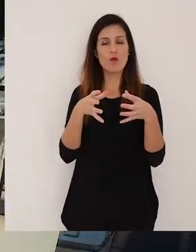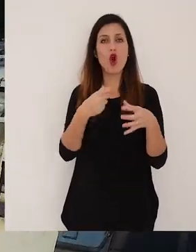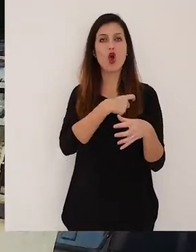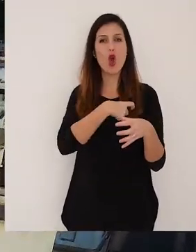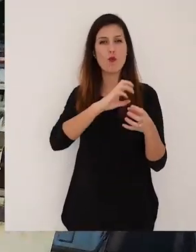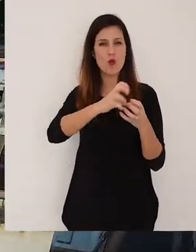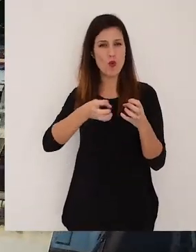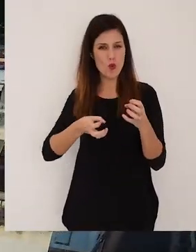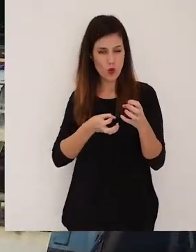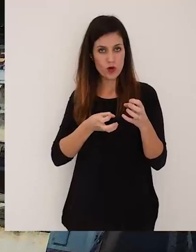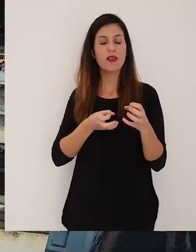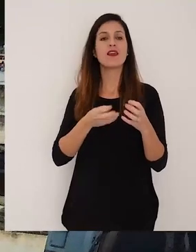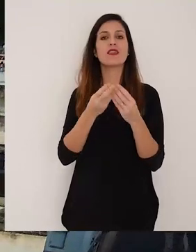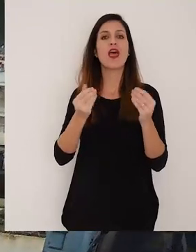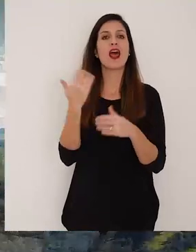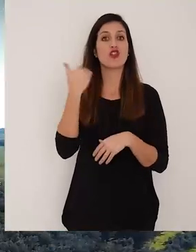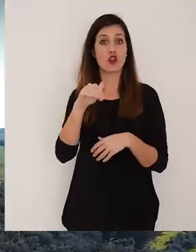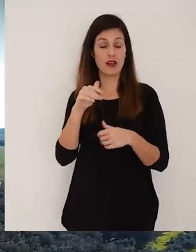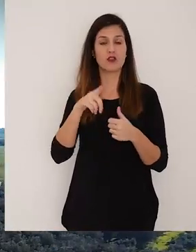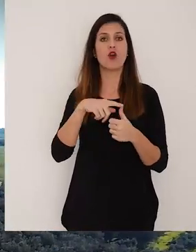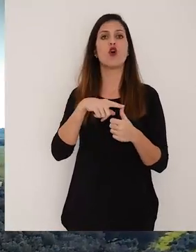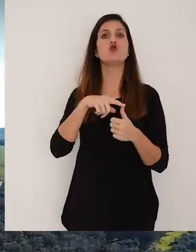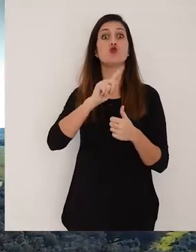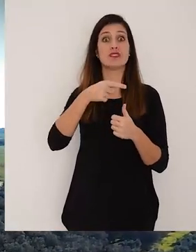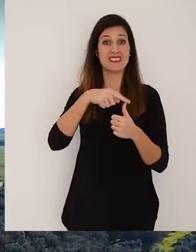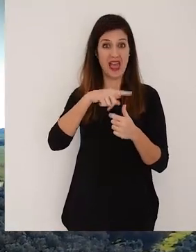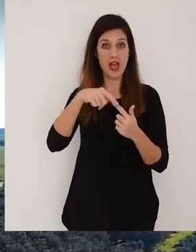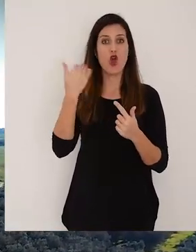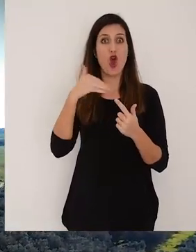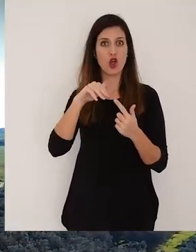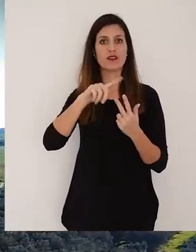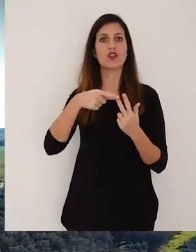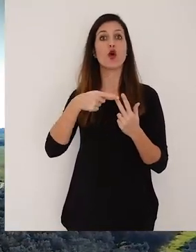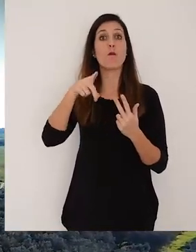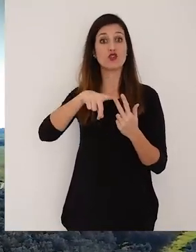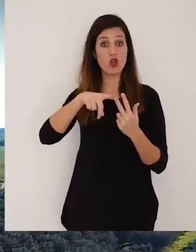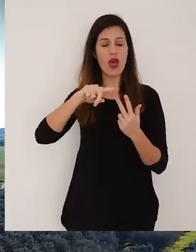d'Oriente, insieme a Otranto, Giordignano, Poggiardo e Muro Leccese.